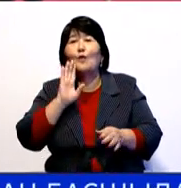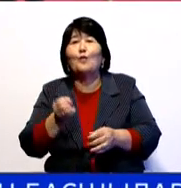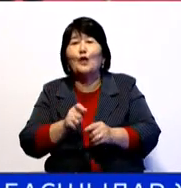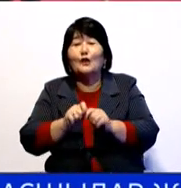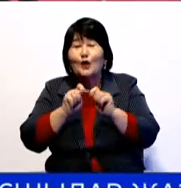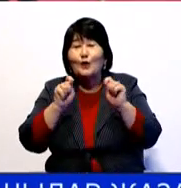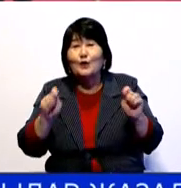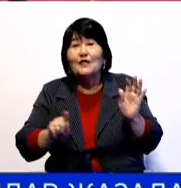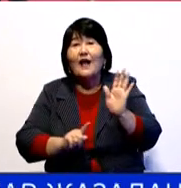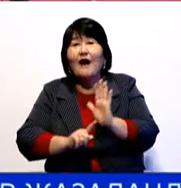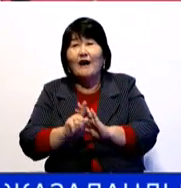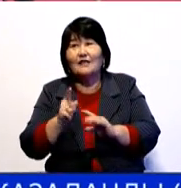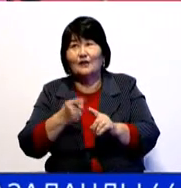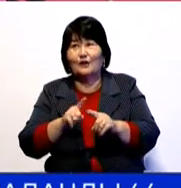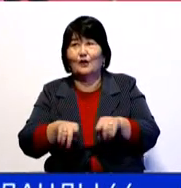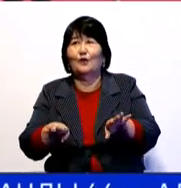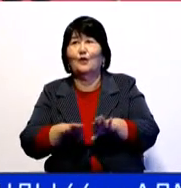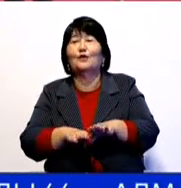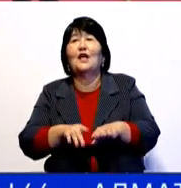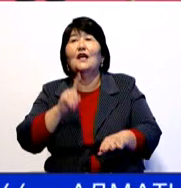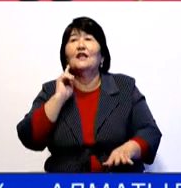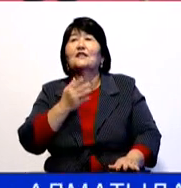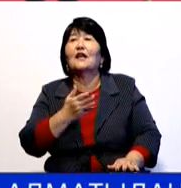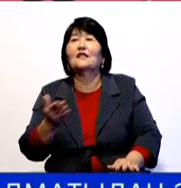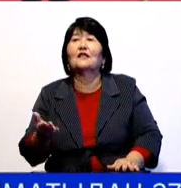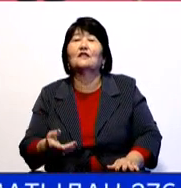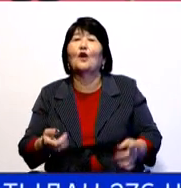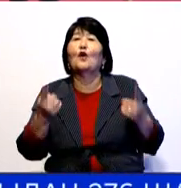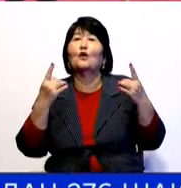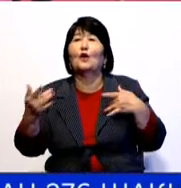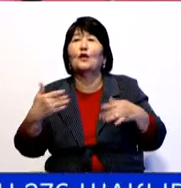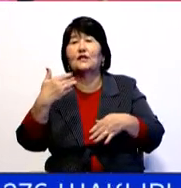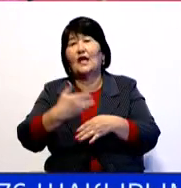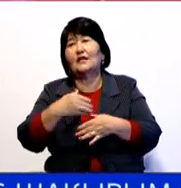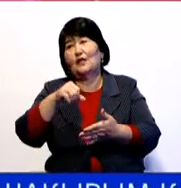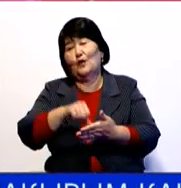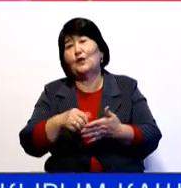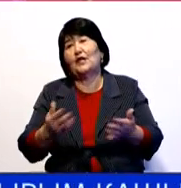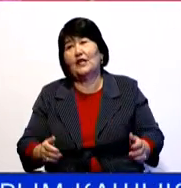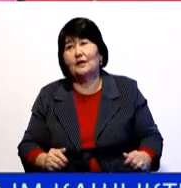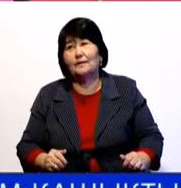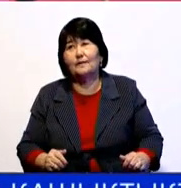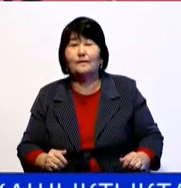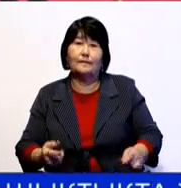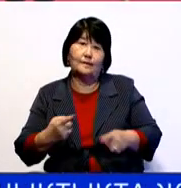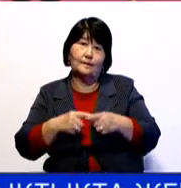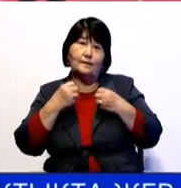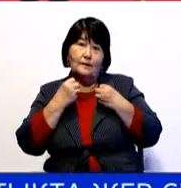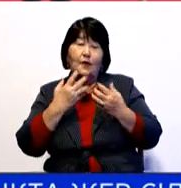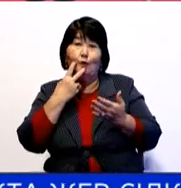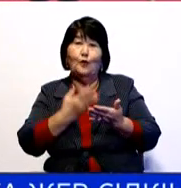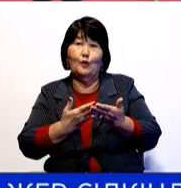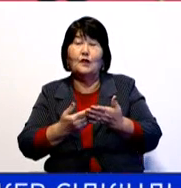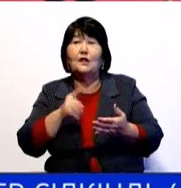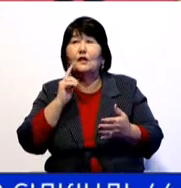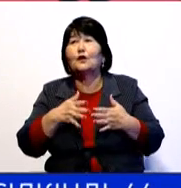жол көрсетті. Сондықтан осындай жастардың үлкен сахнадан көрінгені бүгін біз соның жемісін көріп отырмыз.